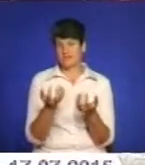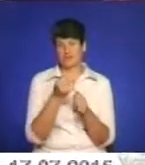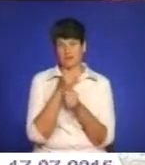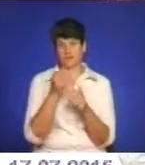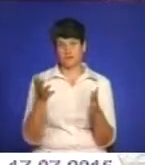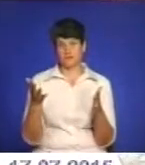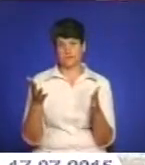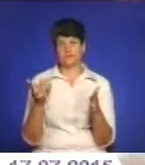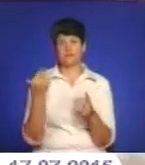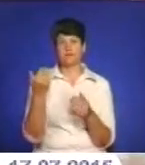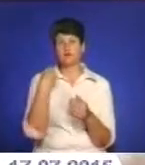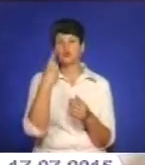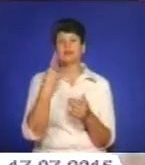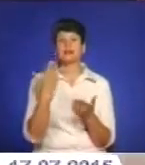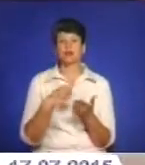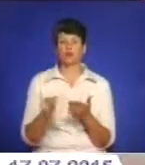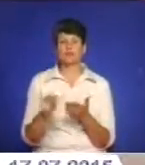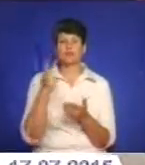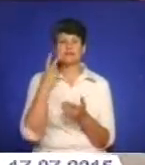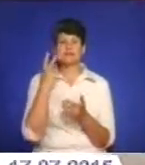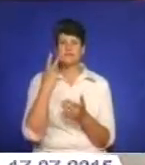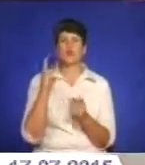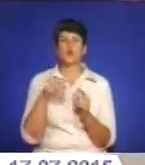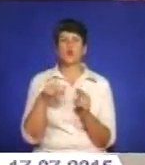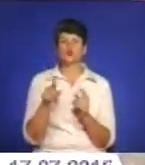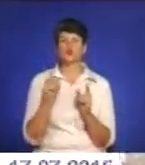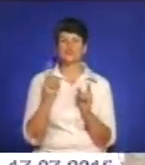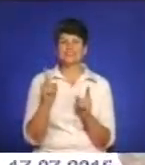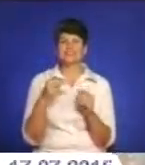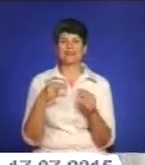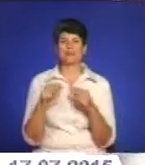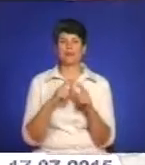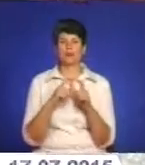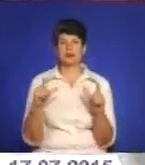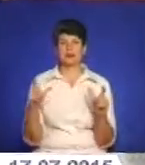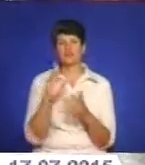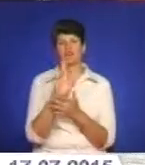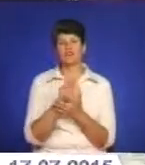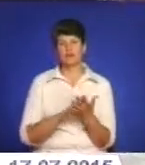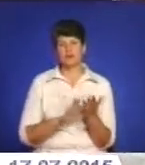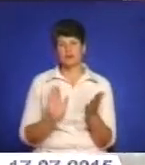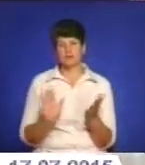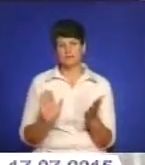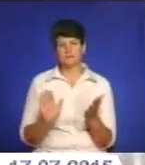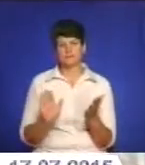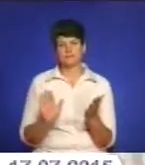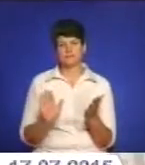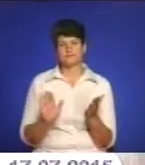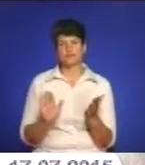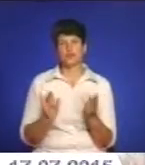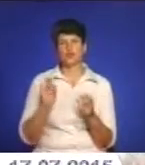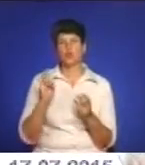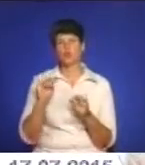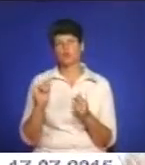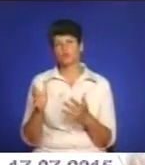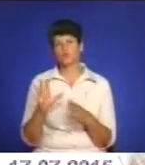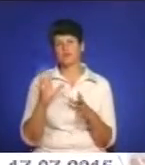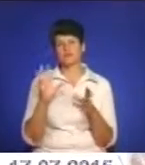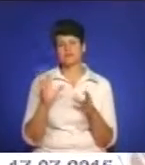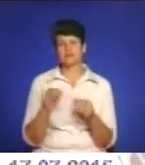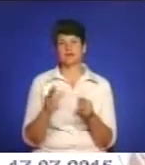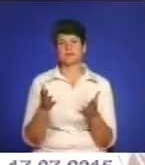Ви особисто де купуєте? Я завжди ходжу тільки по магазинах, вибачте, вже. А чому ви на ринку? Ну, все-таки на ринку,